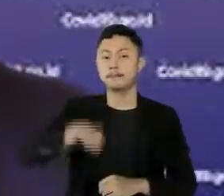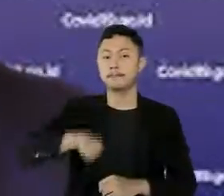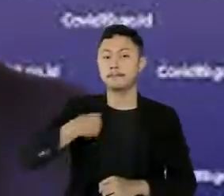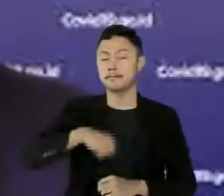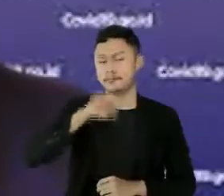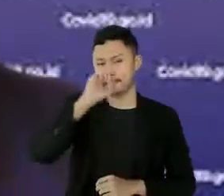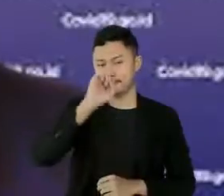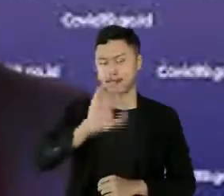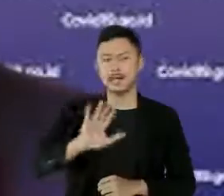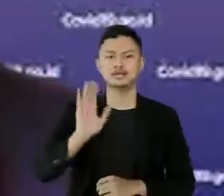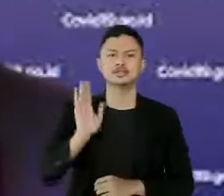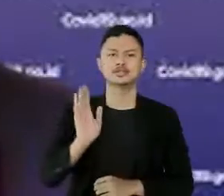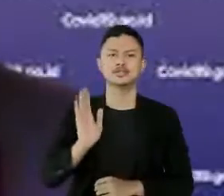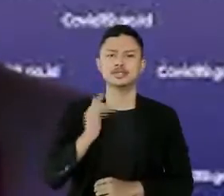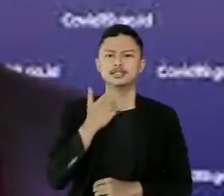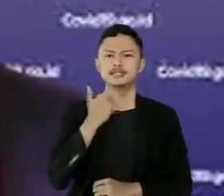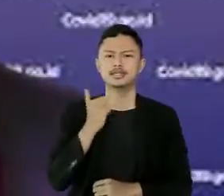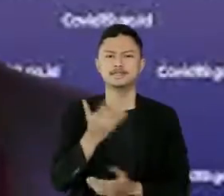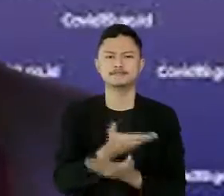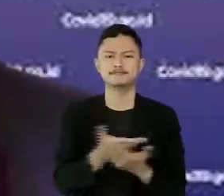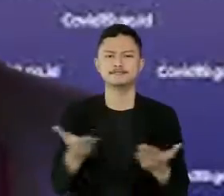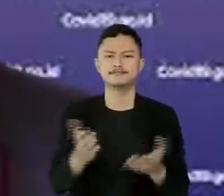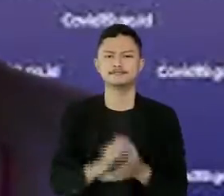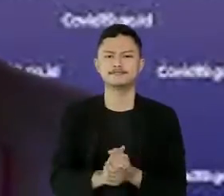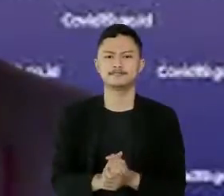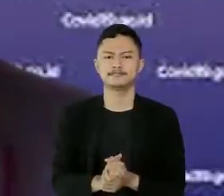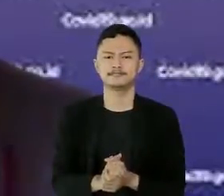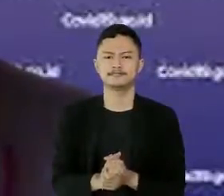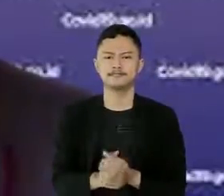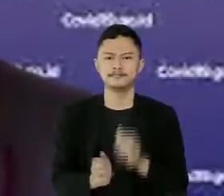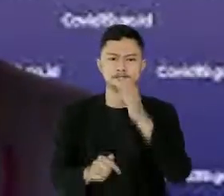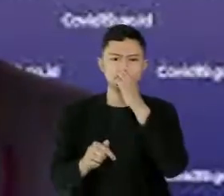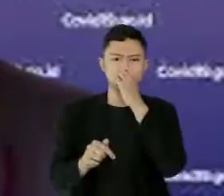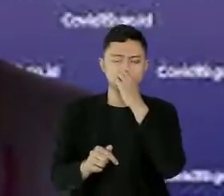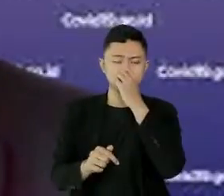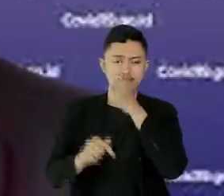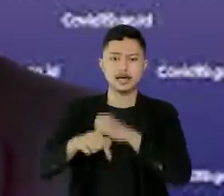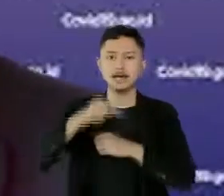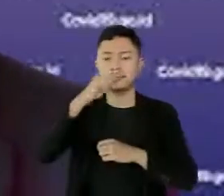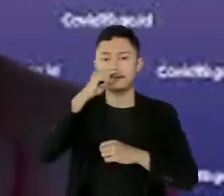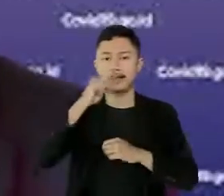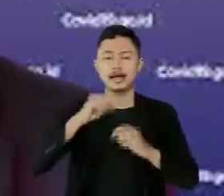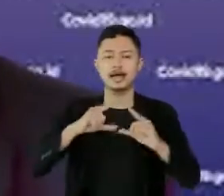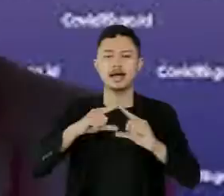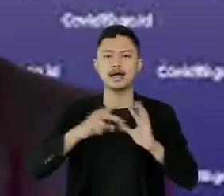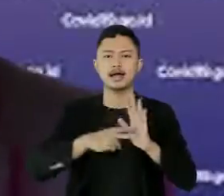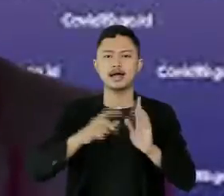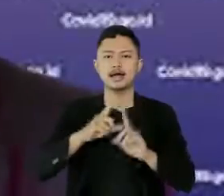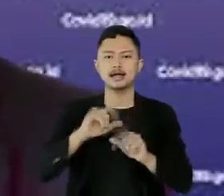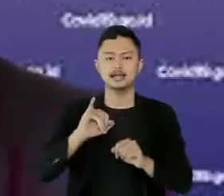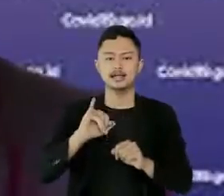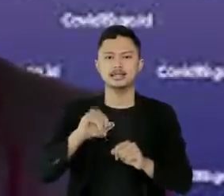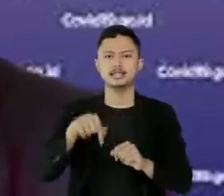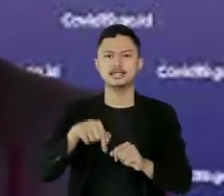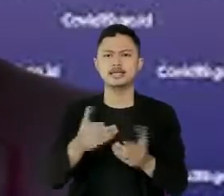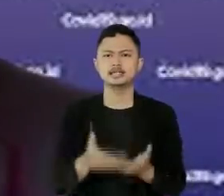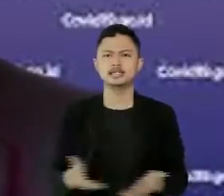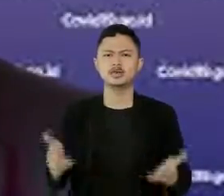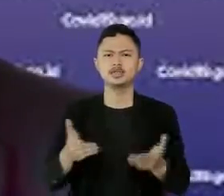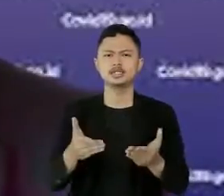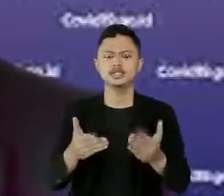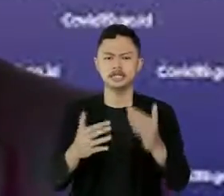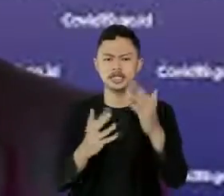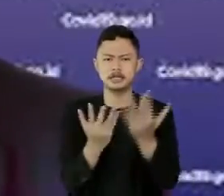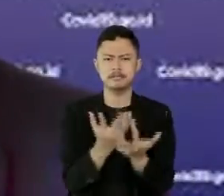Menteri mengingatkan kita semua. Nah, baik Pak Andi ya, pada posisi di